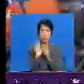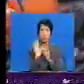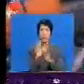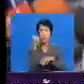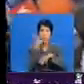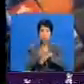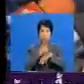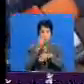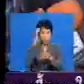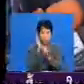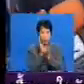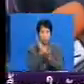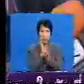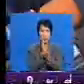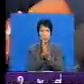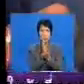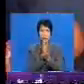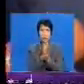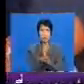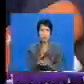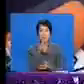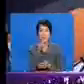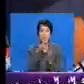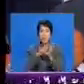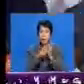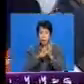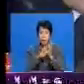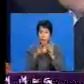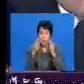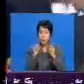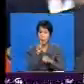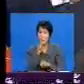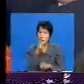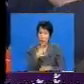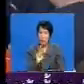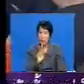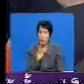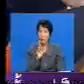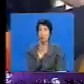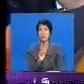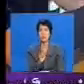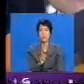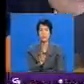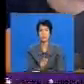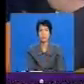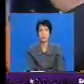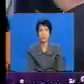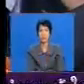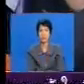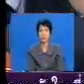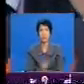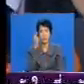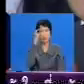าการตำรวจแห่งชาติกับนายนิพนธ์พร้อมพรรณเลขาธิการนายกรัฐมนตรีแล้วหรือยังแต่มีการคาดการณ์ค่ะว่าผู้ดำรงตำ